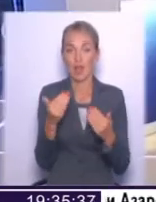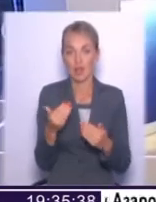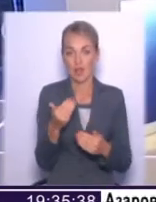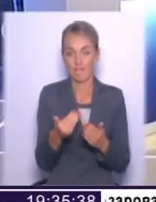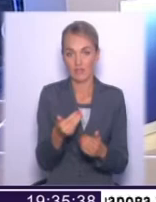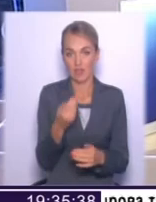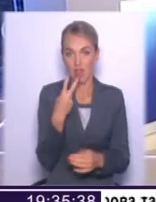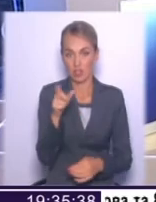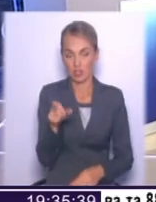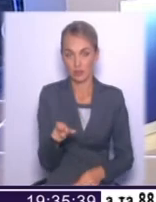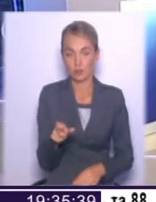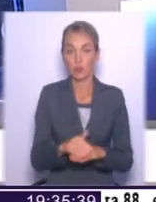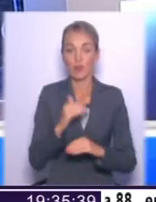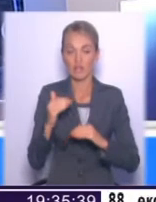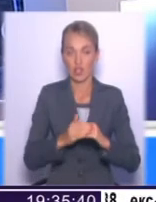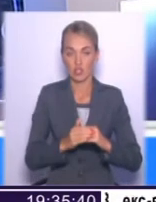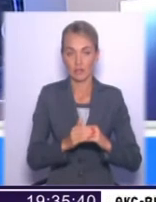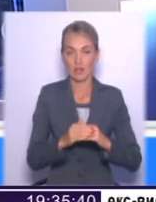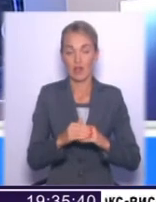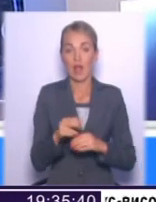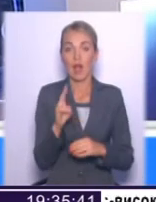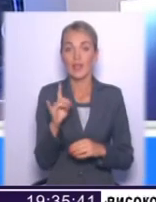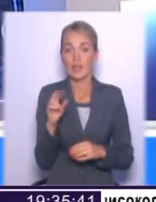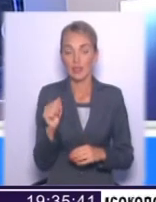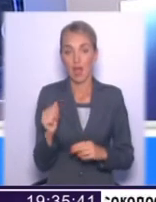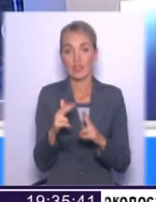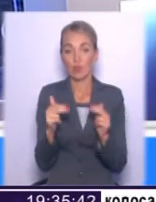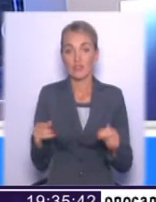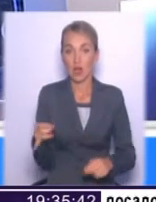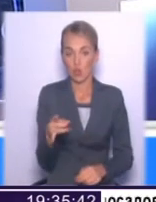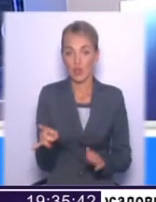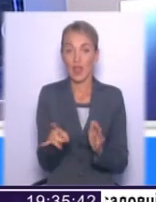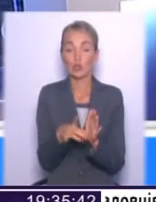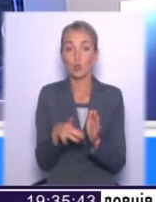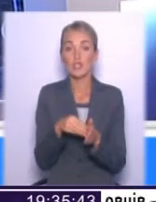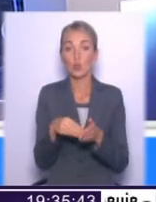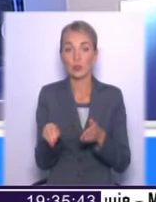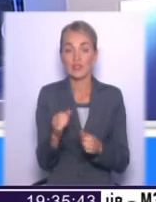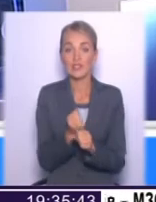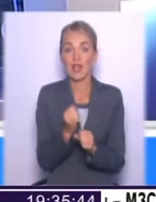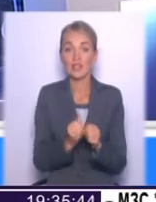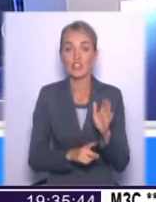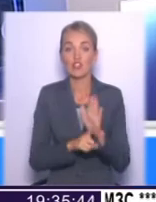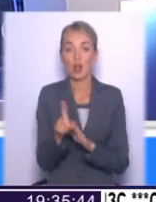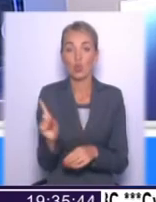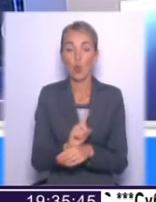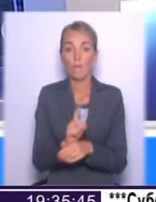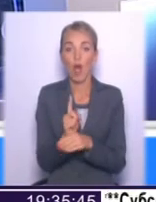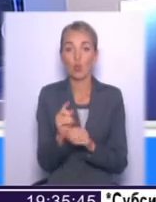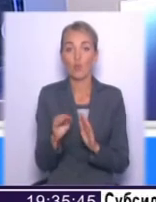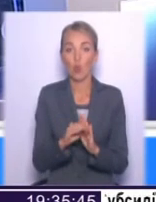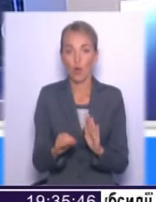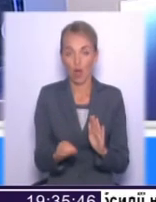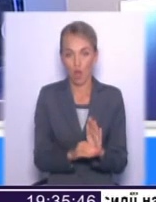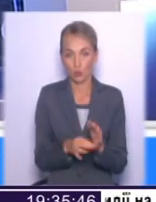вечір. Добрий вечір. Катерина, Дніпровський район. Електронные закупівлі, ви зробите спочатку нормальну програму